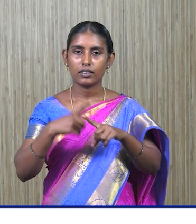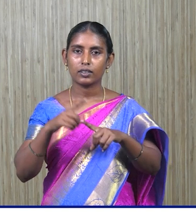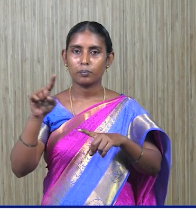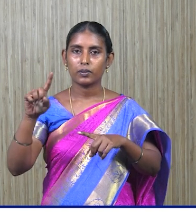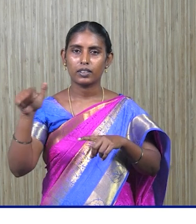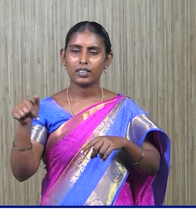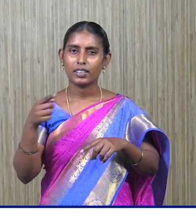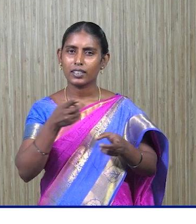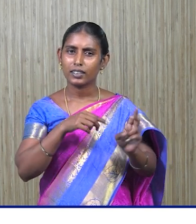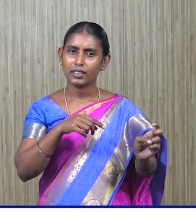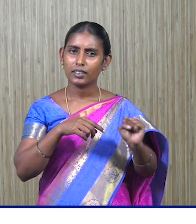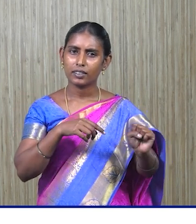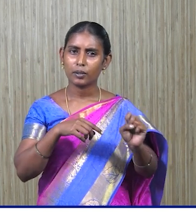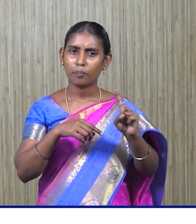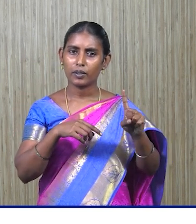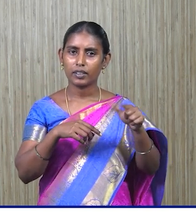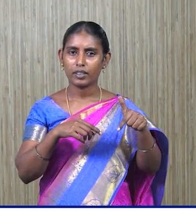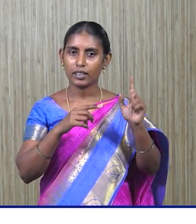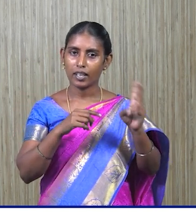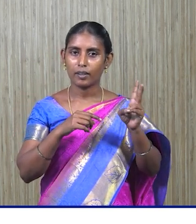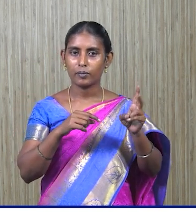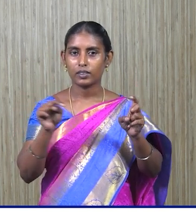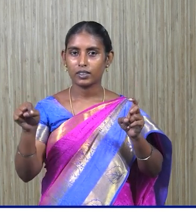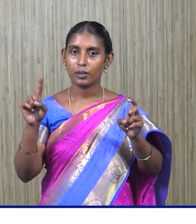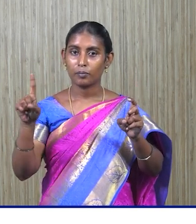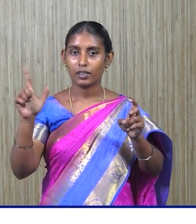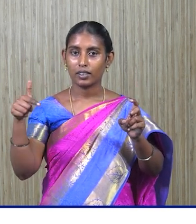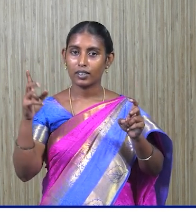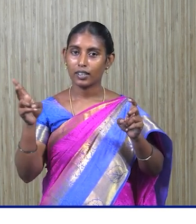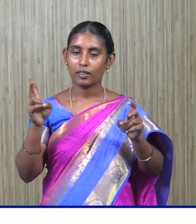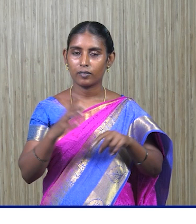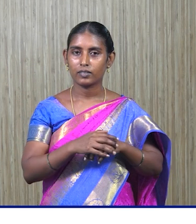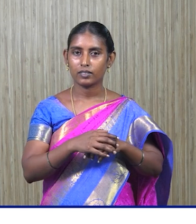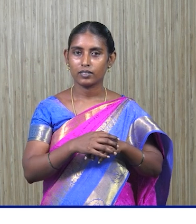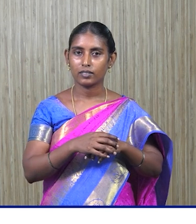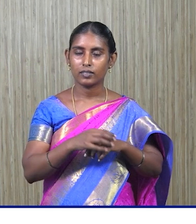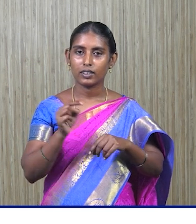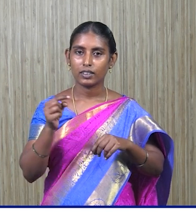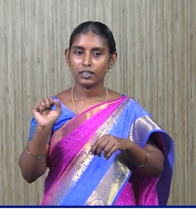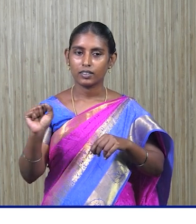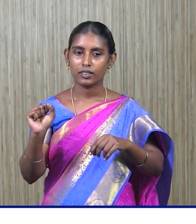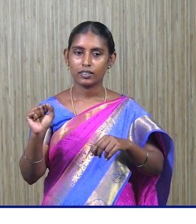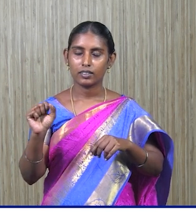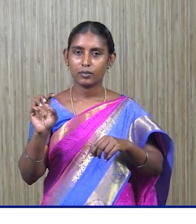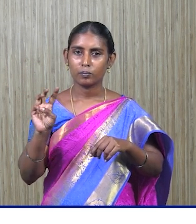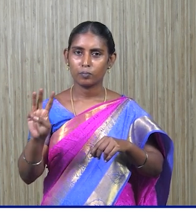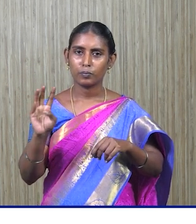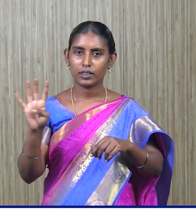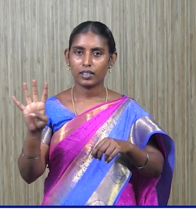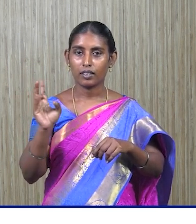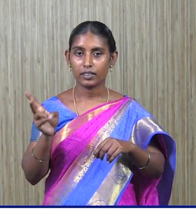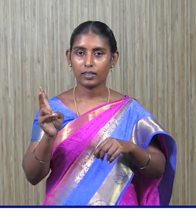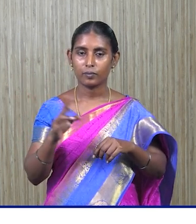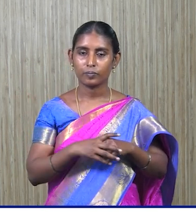17 பெருக்கல் - 34 பெருக்கல் 17. அப்போ இந்த பக்கம் உள்ள 17 அந்த பக்கம் இருக்கின்றது, அது முதலாவது இடம் பெற்றிருக்க 17 அந்த பக்கம் இரண்டாவதாக இடம் பெற்றுள்ளது. அப்போது அந்த